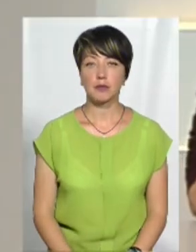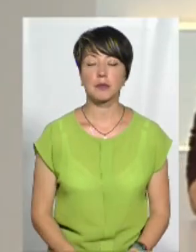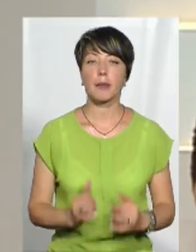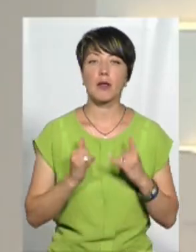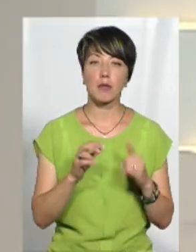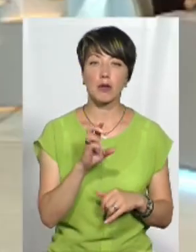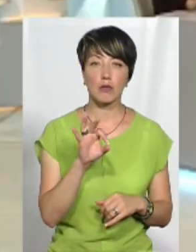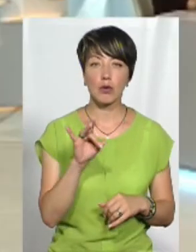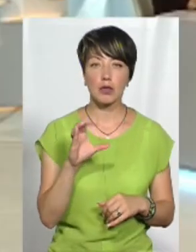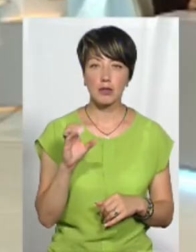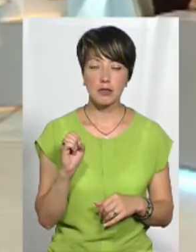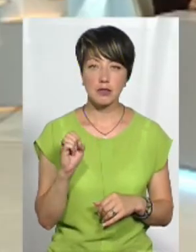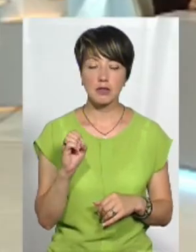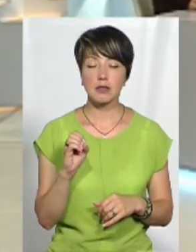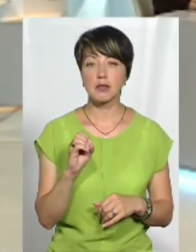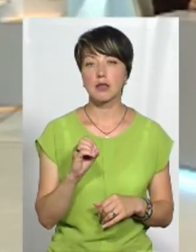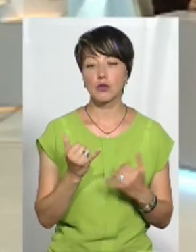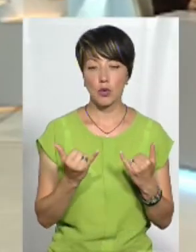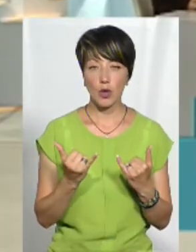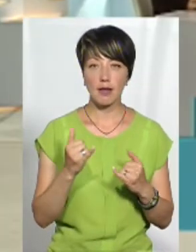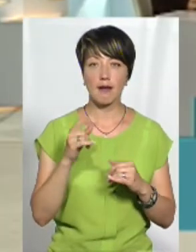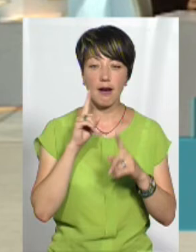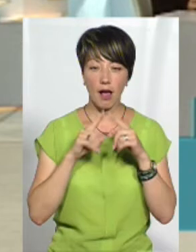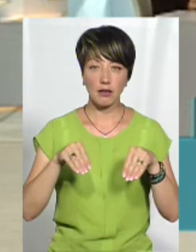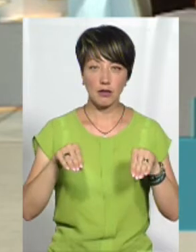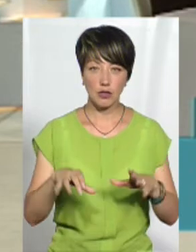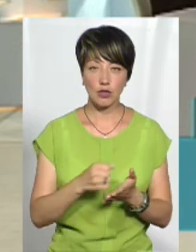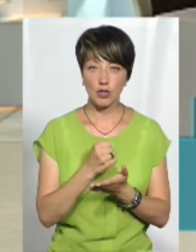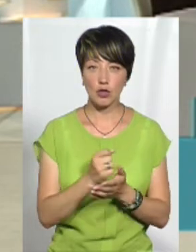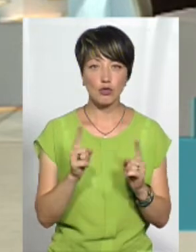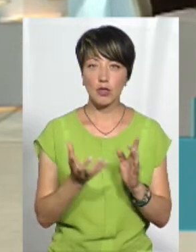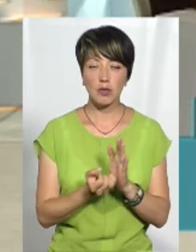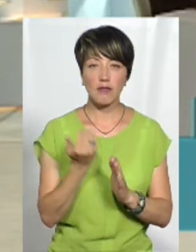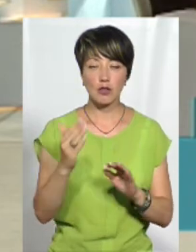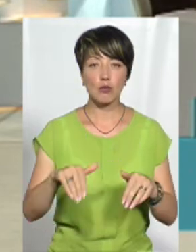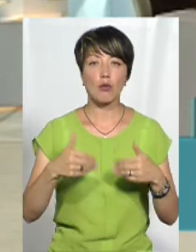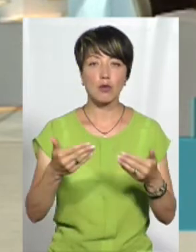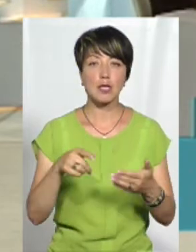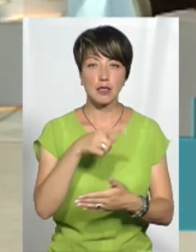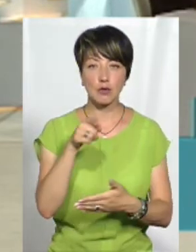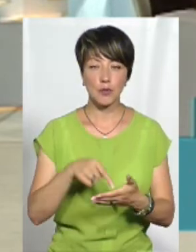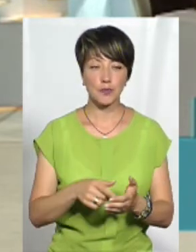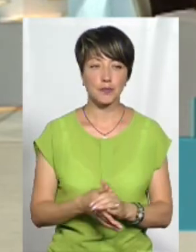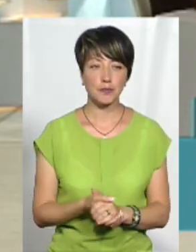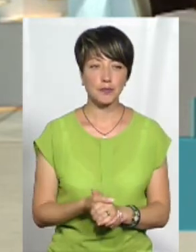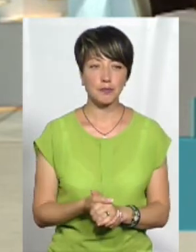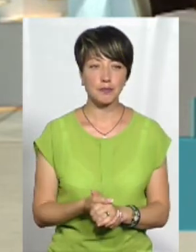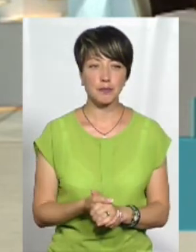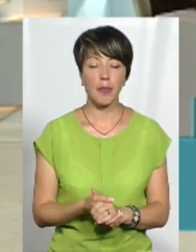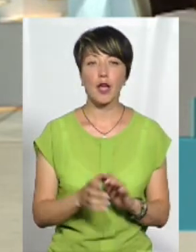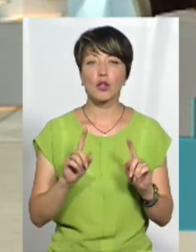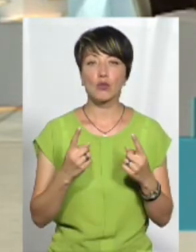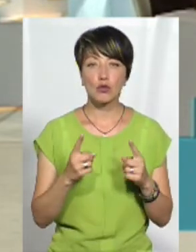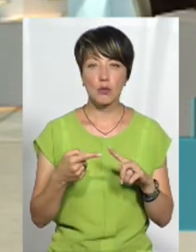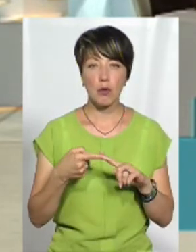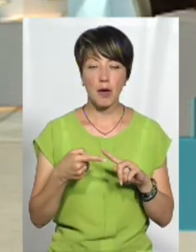Пане Борисе, сьогодні Рада прийняла таке рішення, але чому вони не підтримали вашу пропозицію? Ну, тому